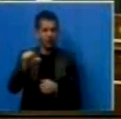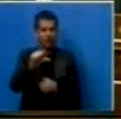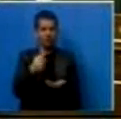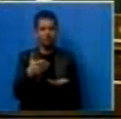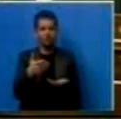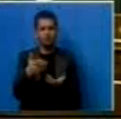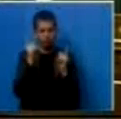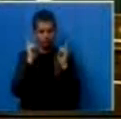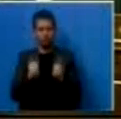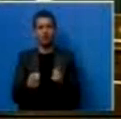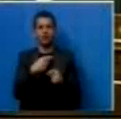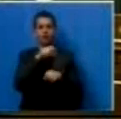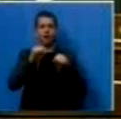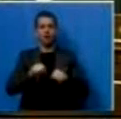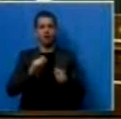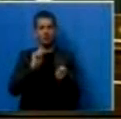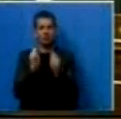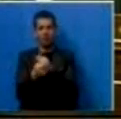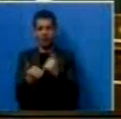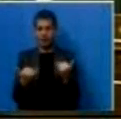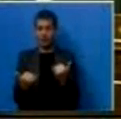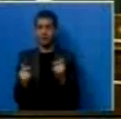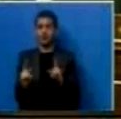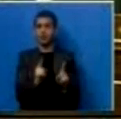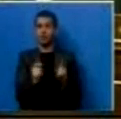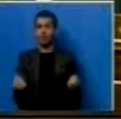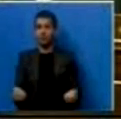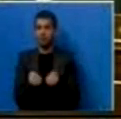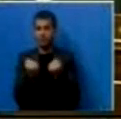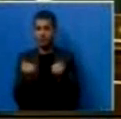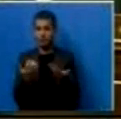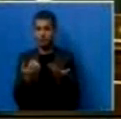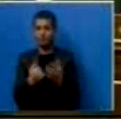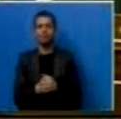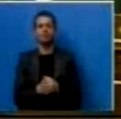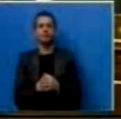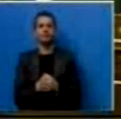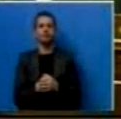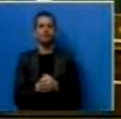e ndërmerr edhe këtë hap qeveria në krizën cilën na jemi.